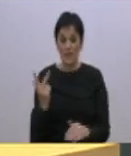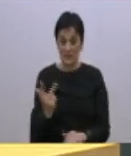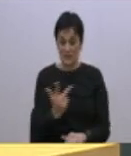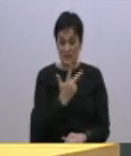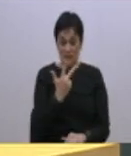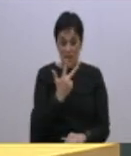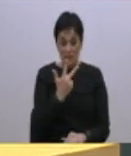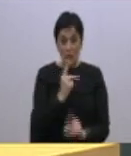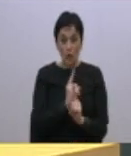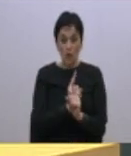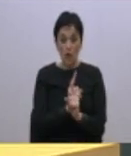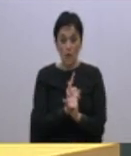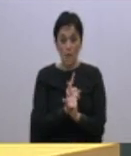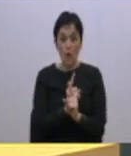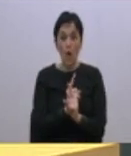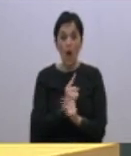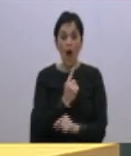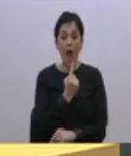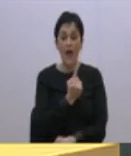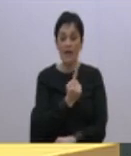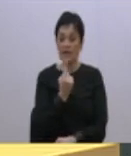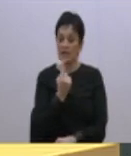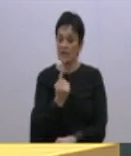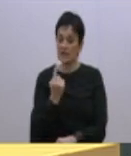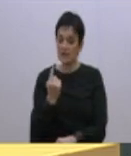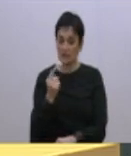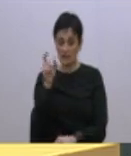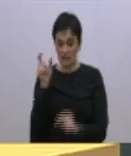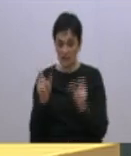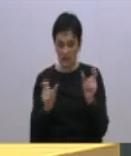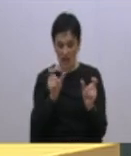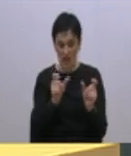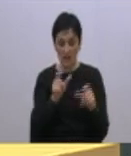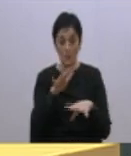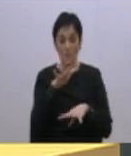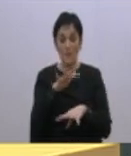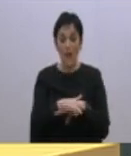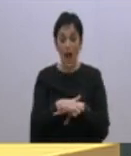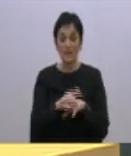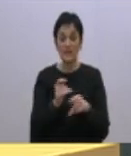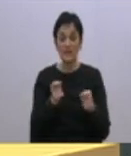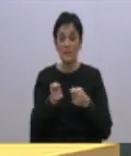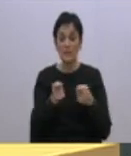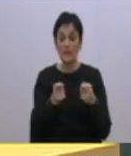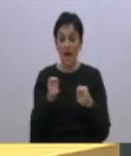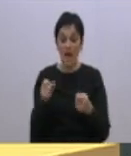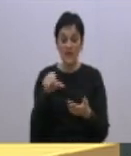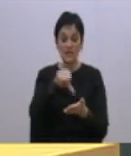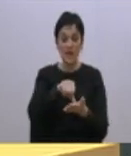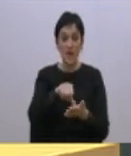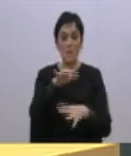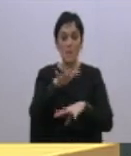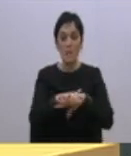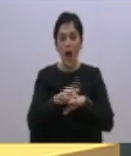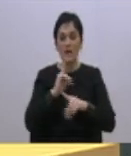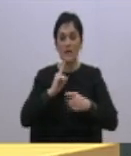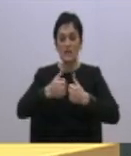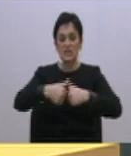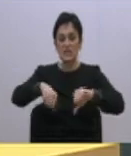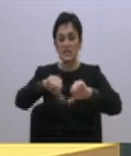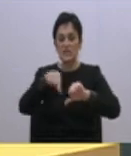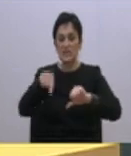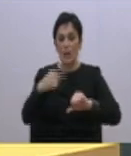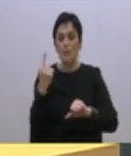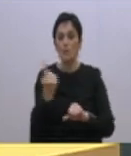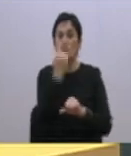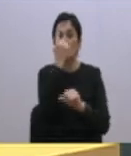muadgilidan ert-erts bankis prezidentis tsardginebit, bankis sabcho ganotsesebs